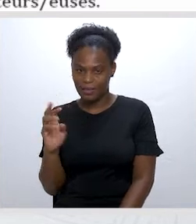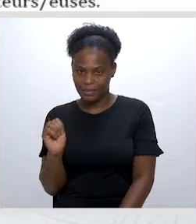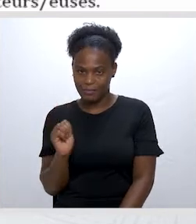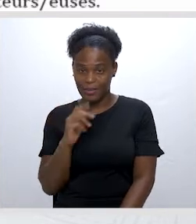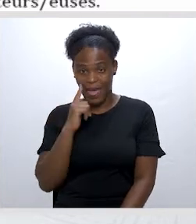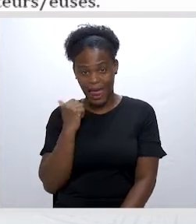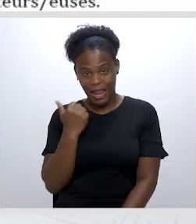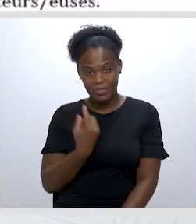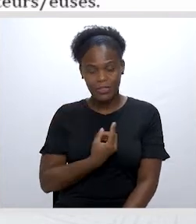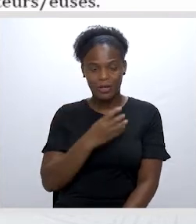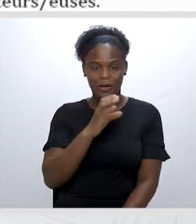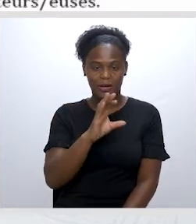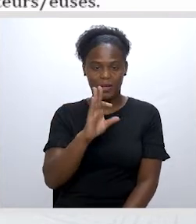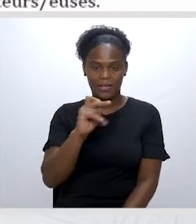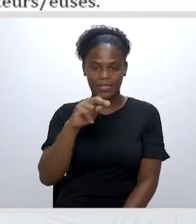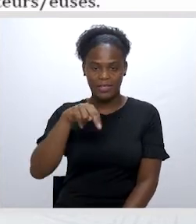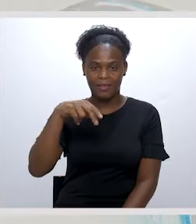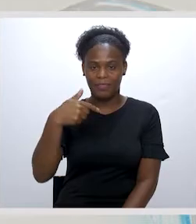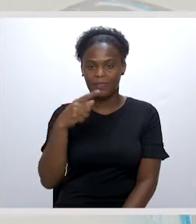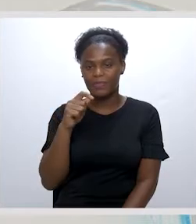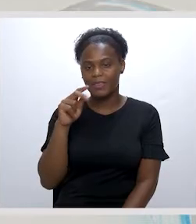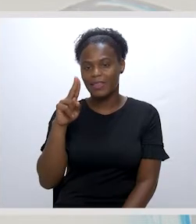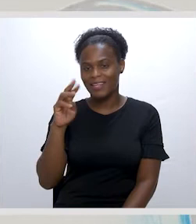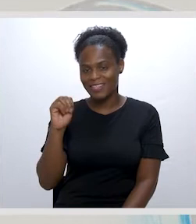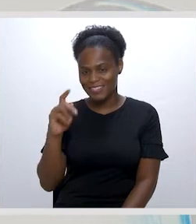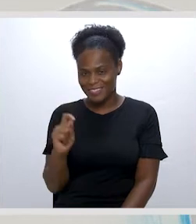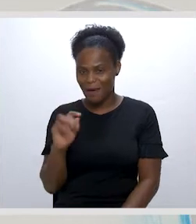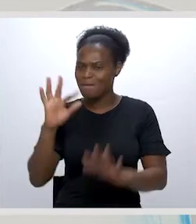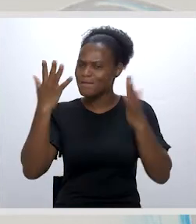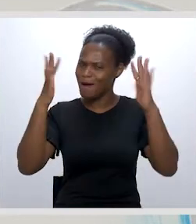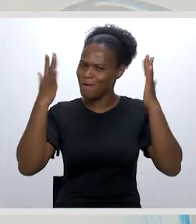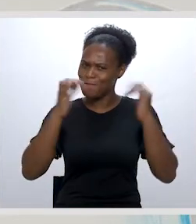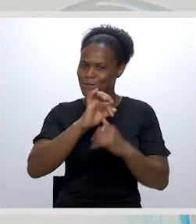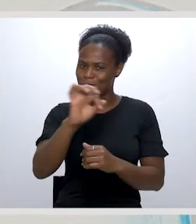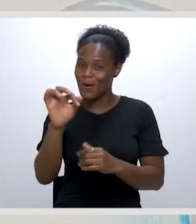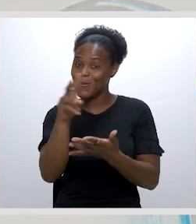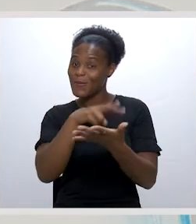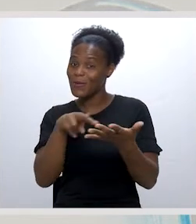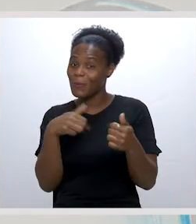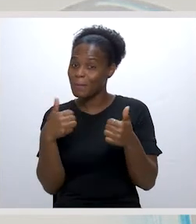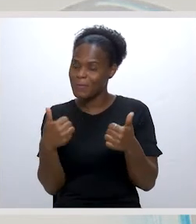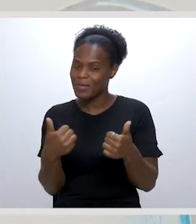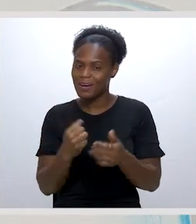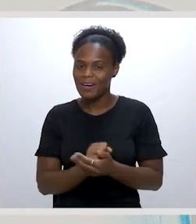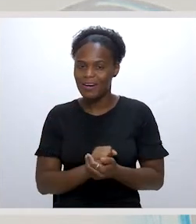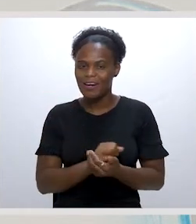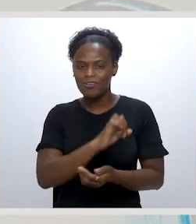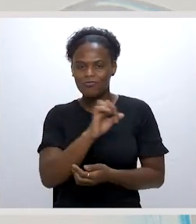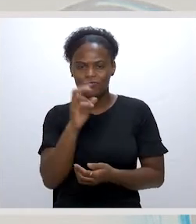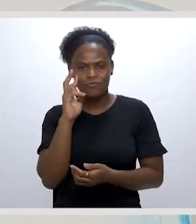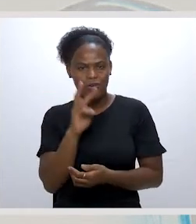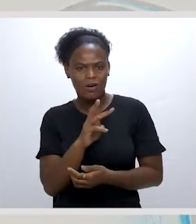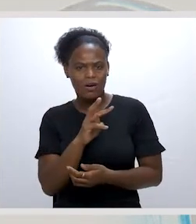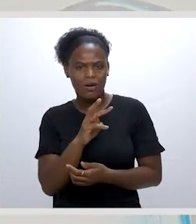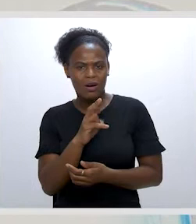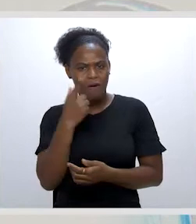sont chanteuses. Bravo, vous avez bien lu. Est-ce que vous avez remarqué l'emploi